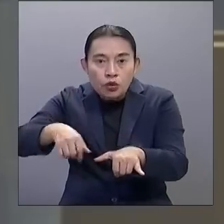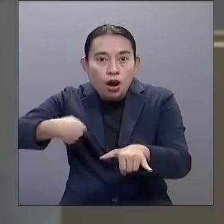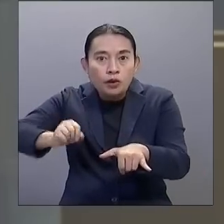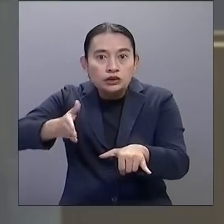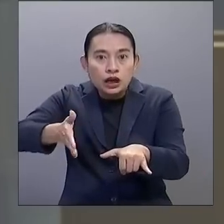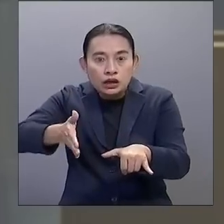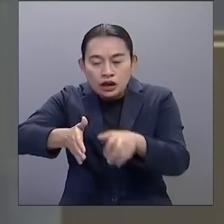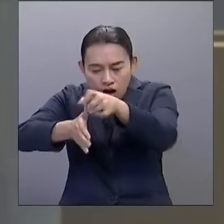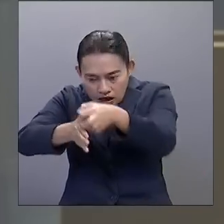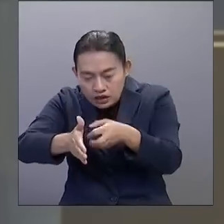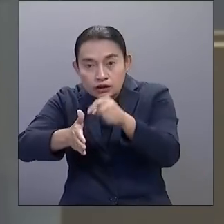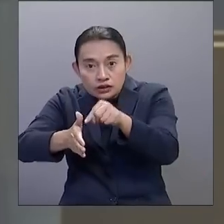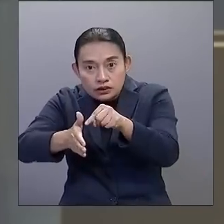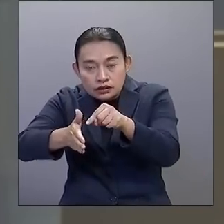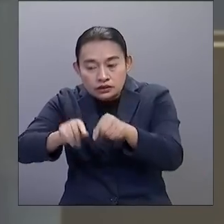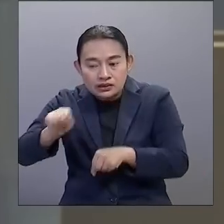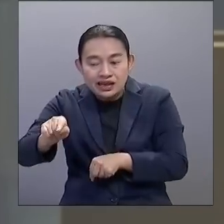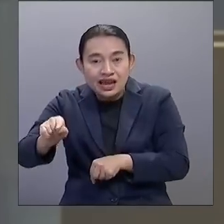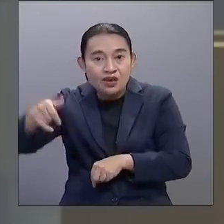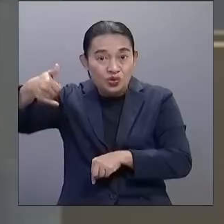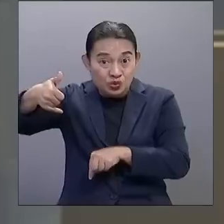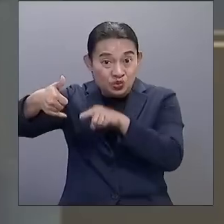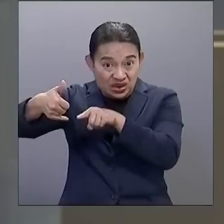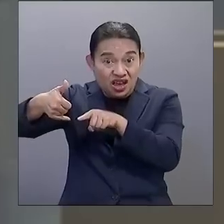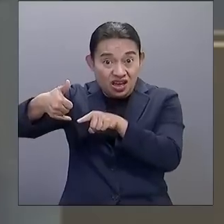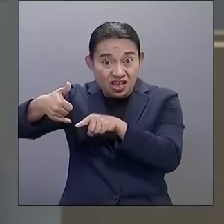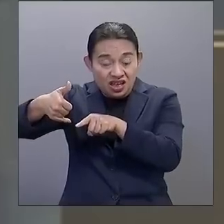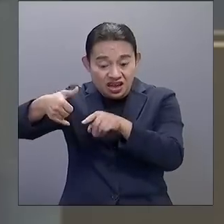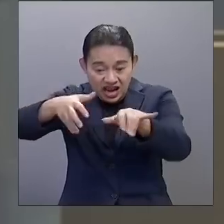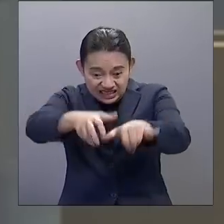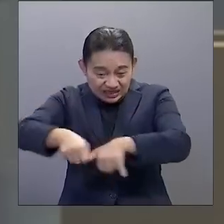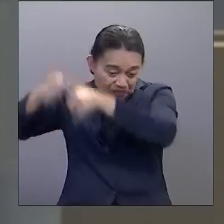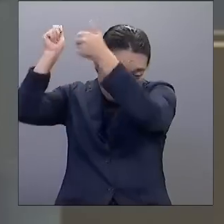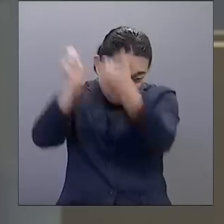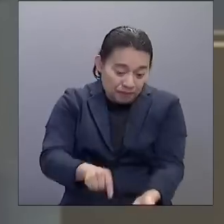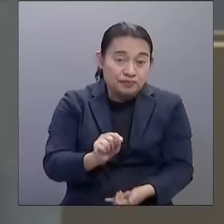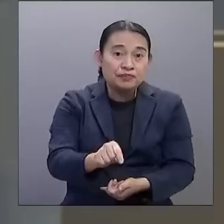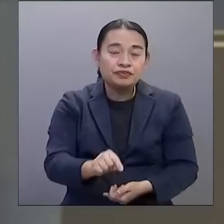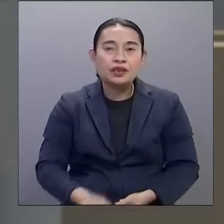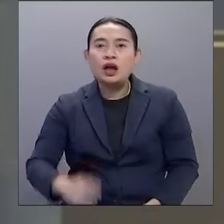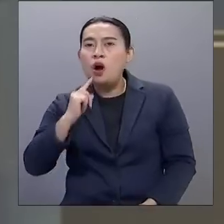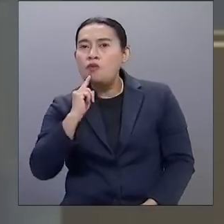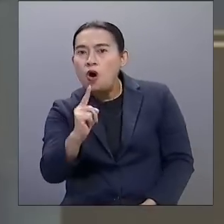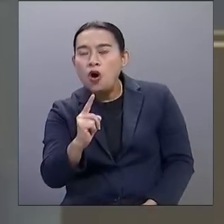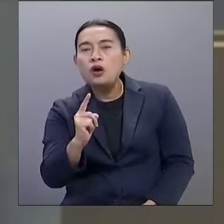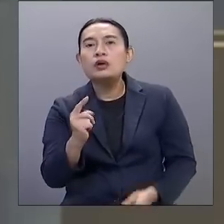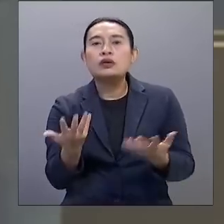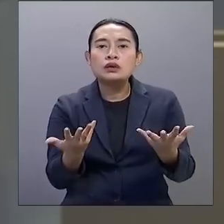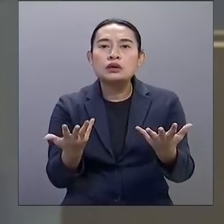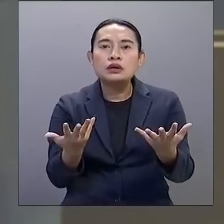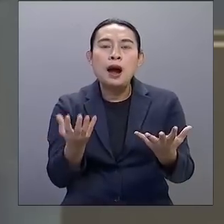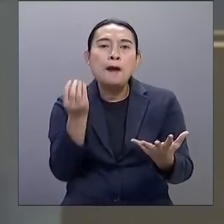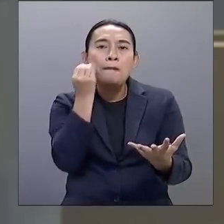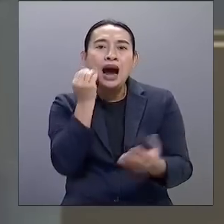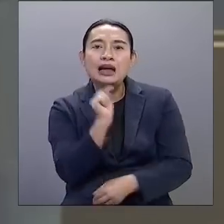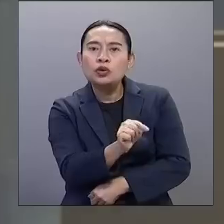ายเนี่ยทางมุมนึงทางด้านของคุณลุงเองที่ฟาดแมวไปเขาจะสามารถที่จะฟ้องร้องหรือดำเนินคดีกับทางบ้านของ